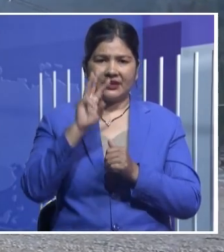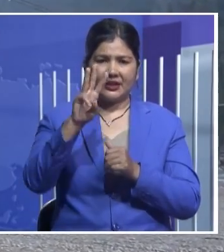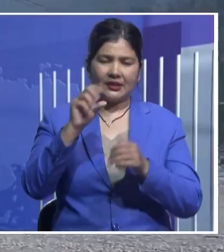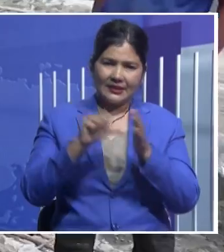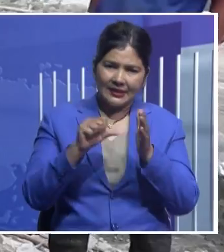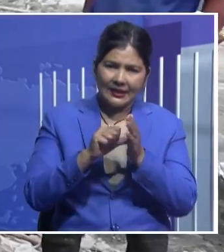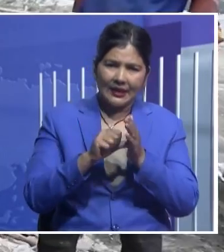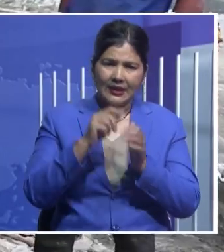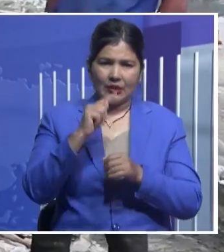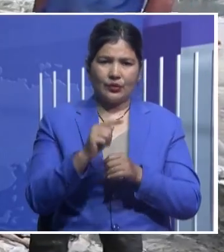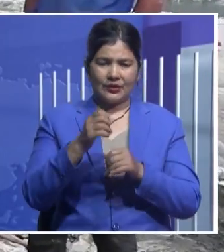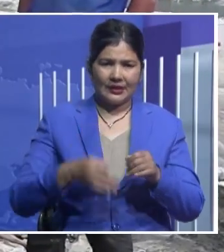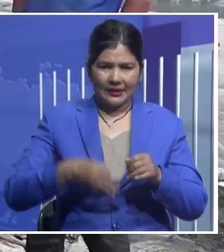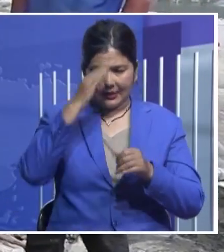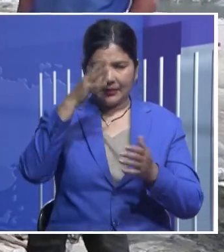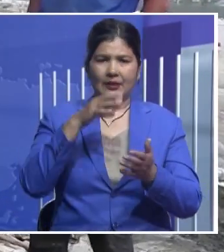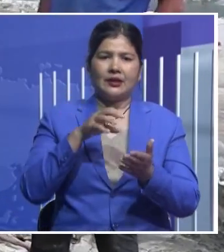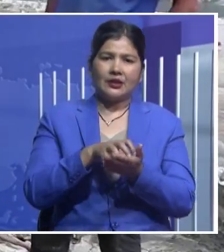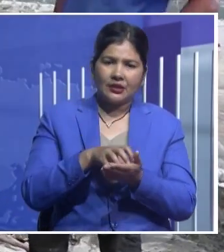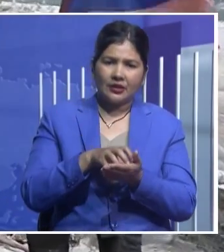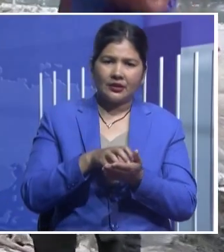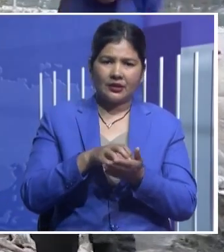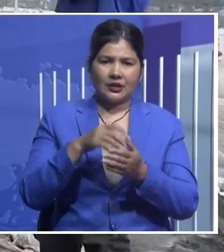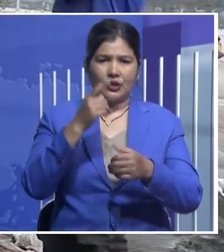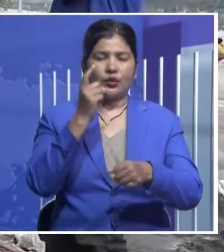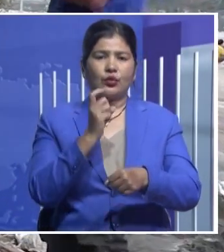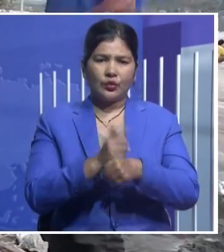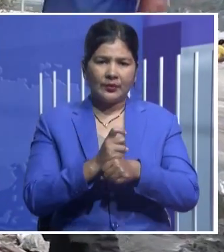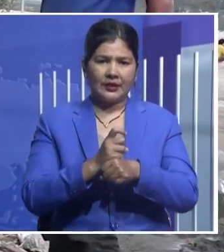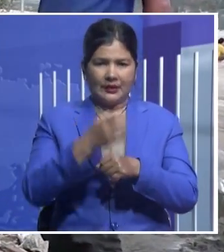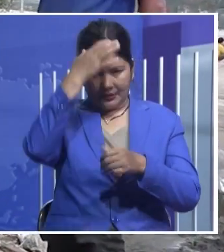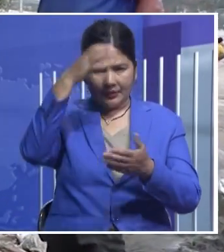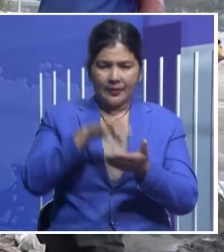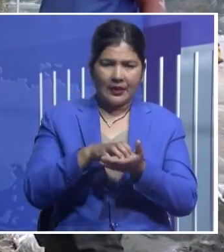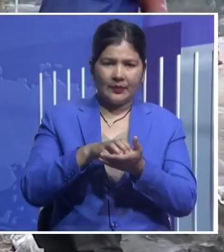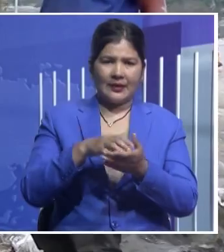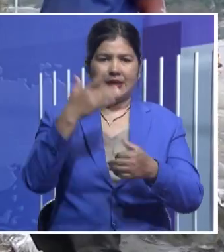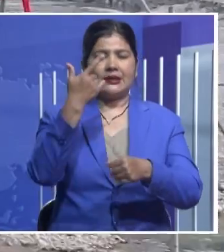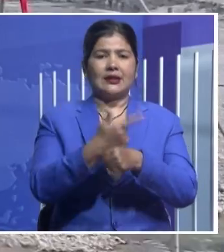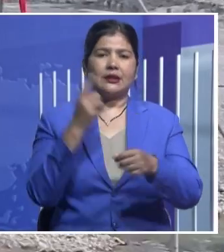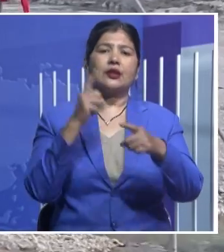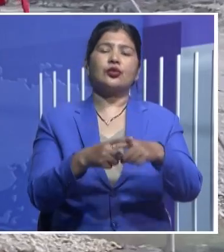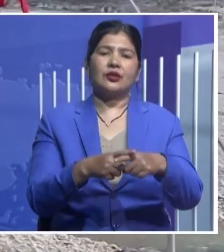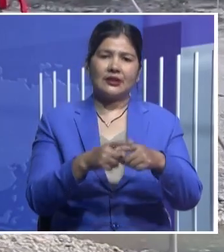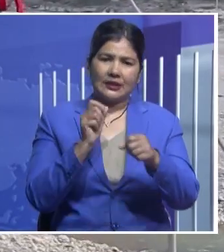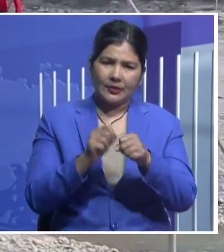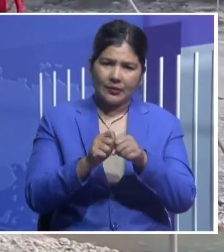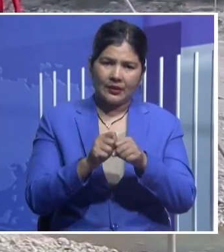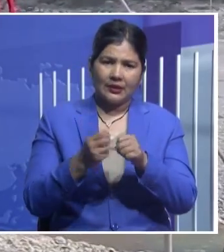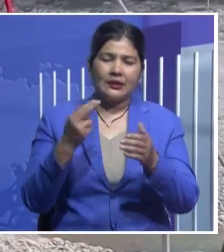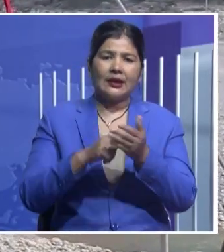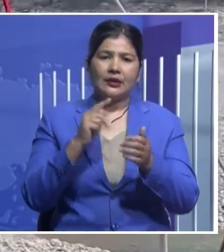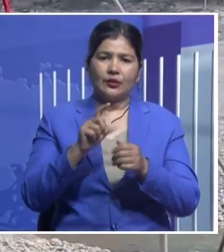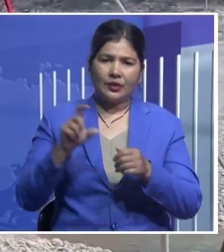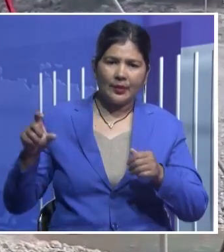3 जिल्लाको प्रसिद्ध धार्मिक तीर्थस्थल गुल्मी, पाल्पा, स्याङ्जा जिल्लालाई जोड्ने कालीगण्डकीको रिडीमा निर्माण हुन लागेको